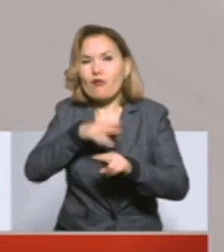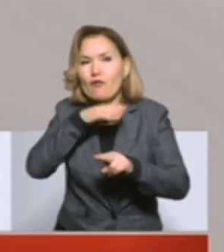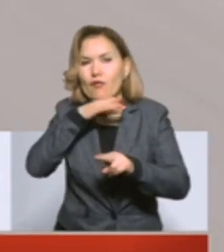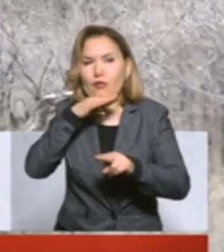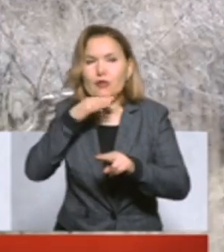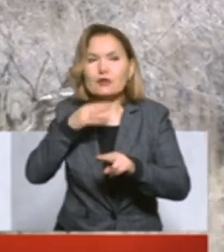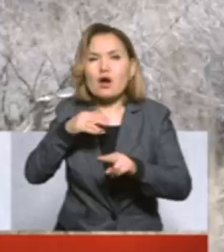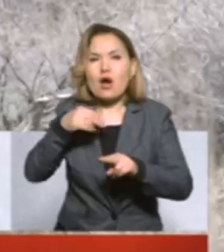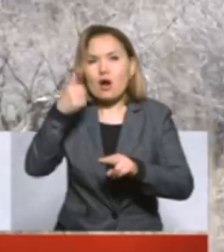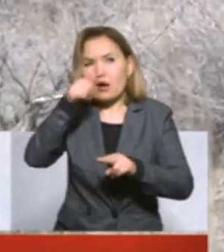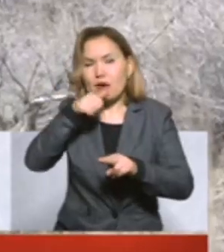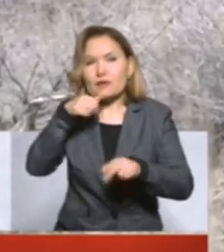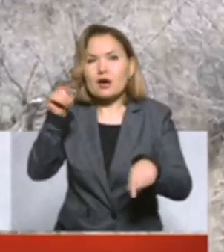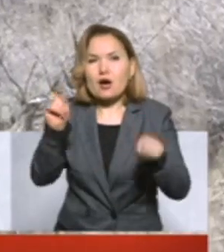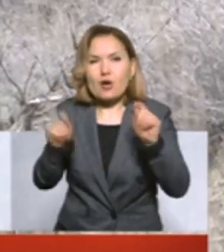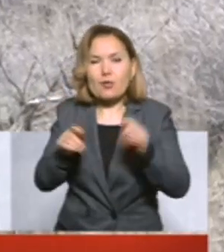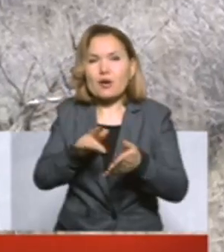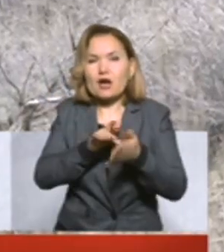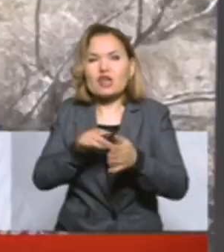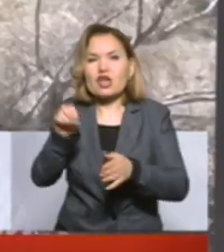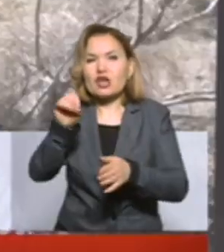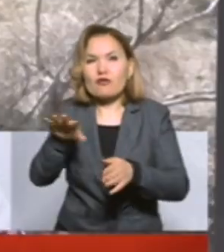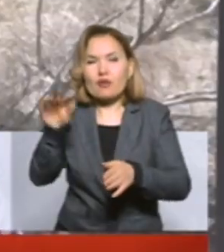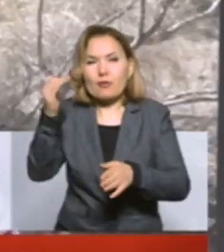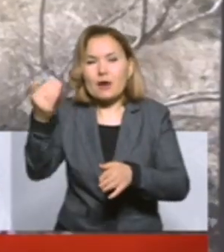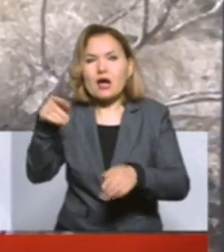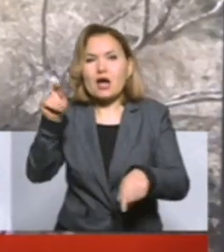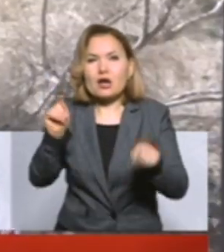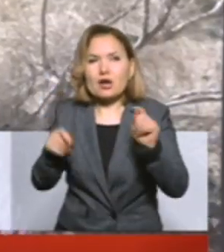жатыр. Әсіресе еуропалықтардың қарасы